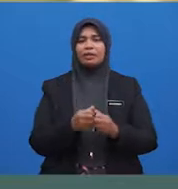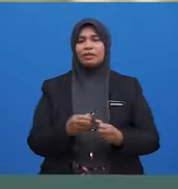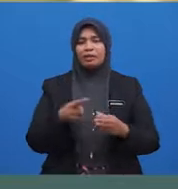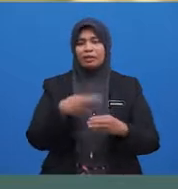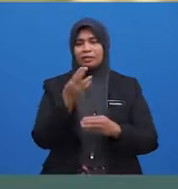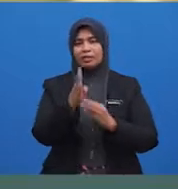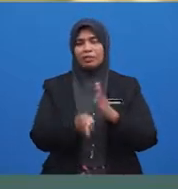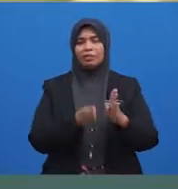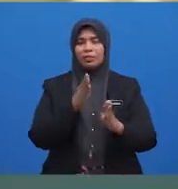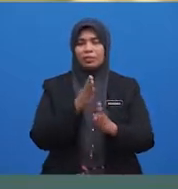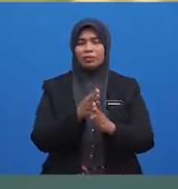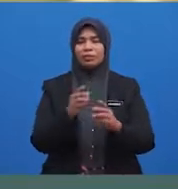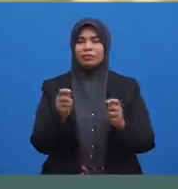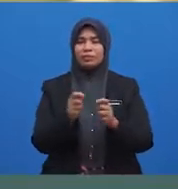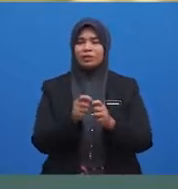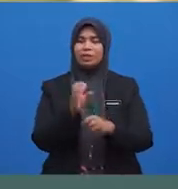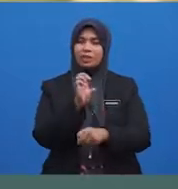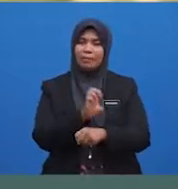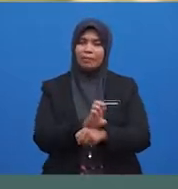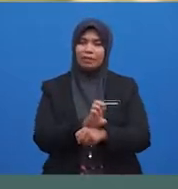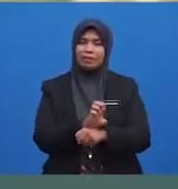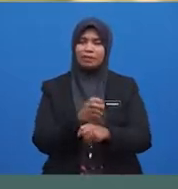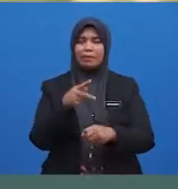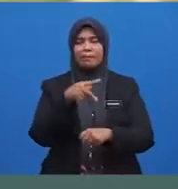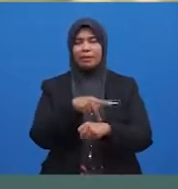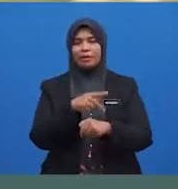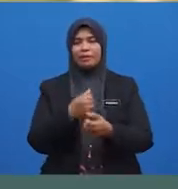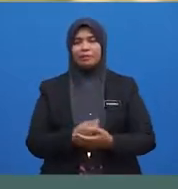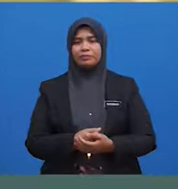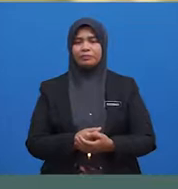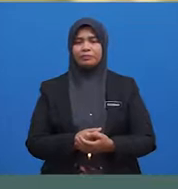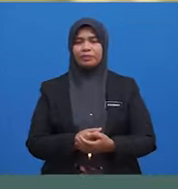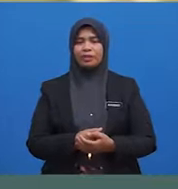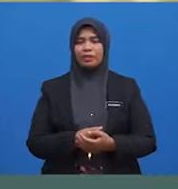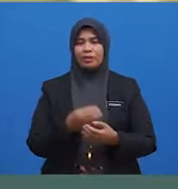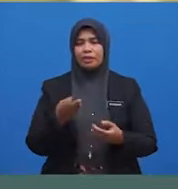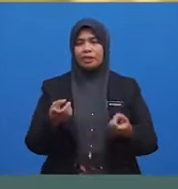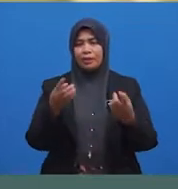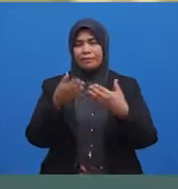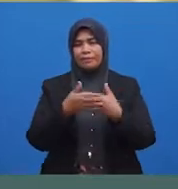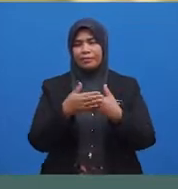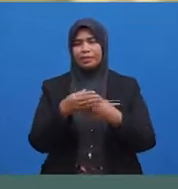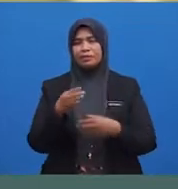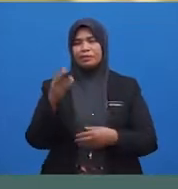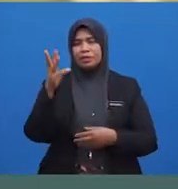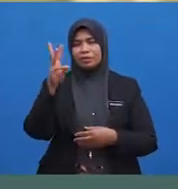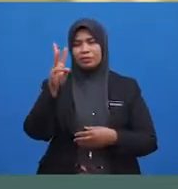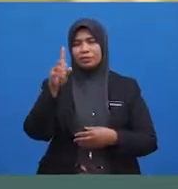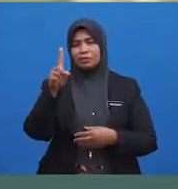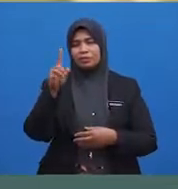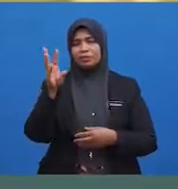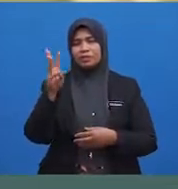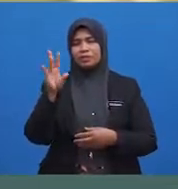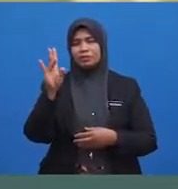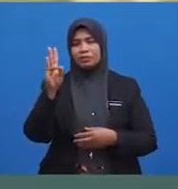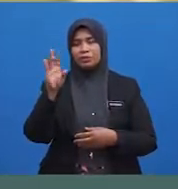abad ke-17, revolusi perindustrian bermula di Britain. Menjelang 1870, negara-negara Eropah